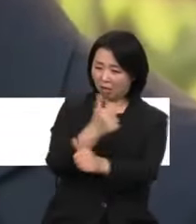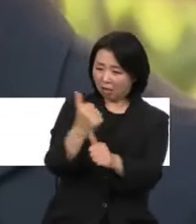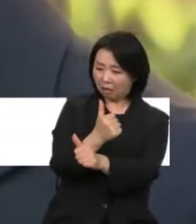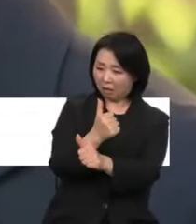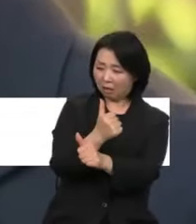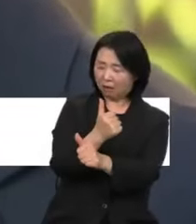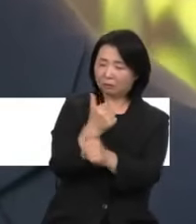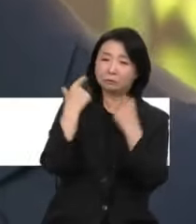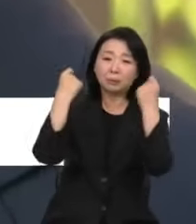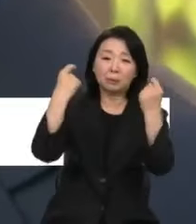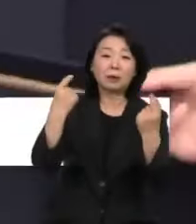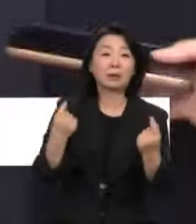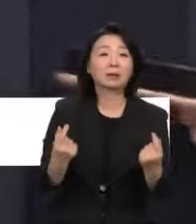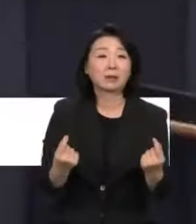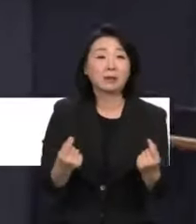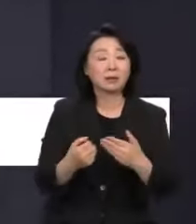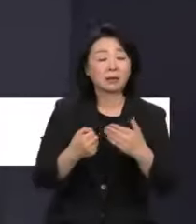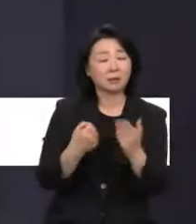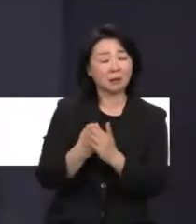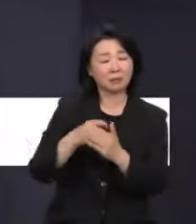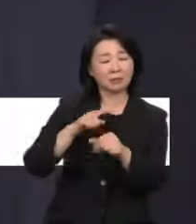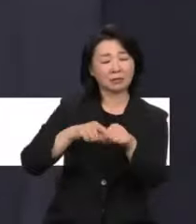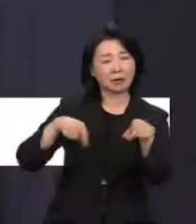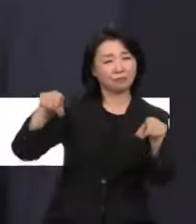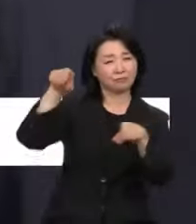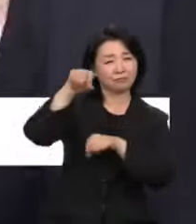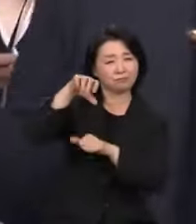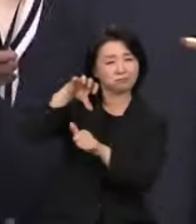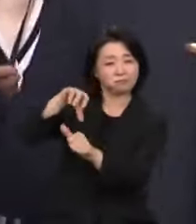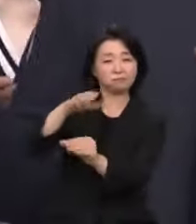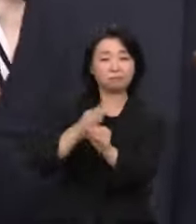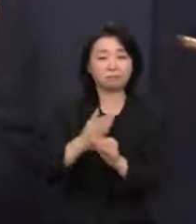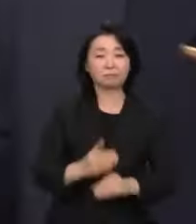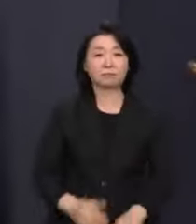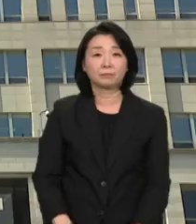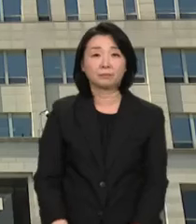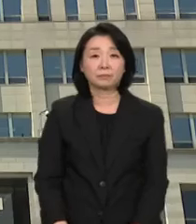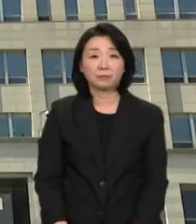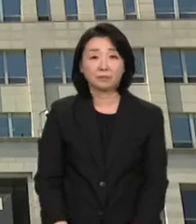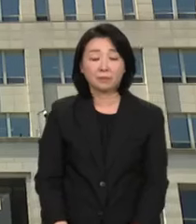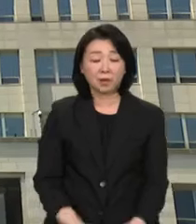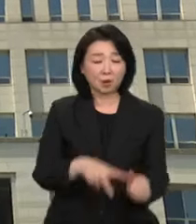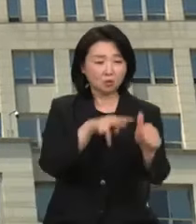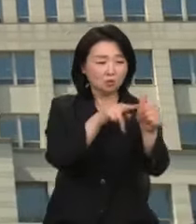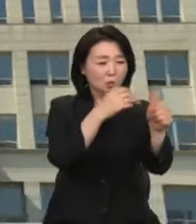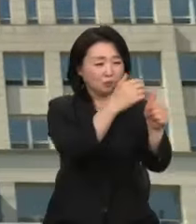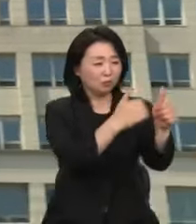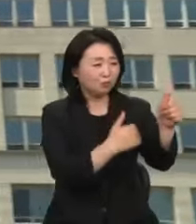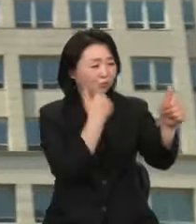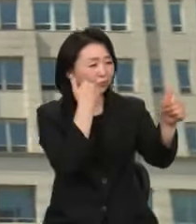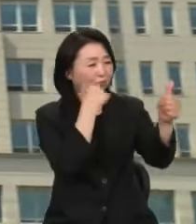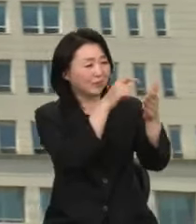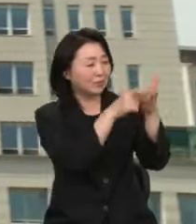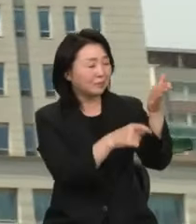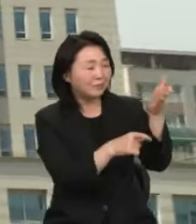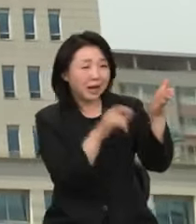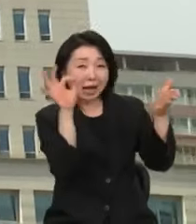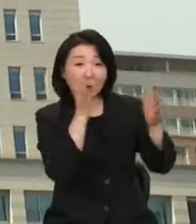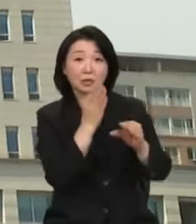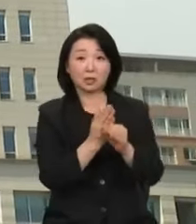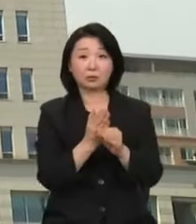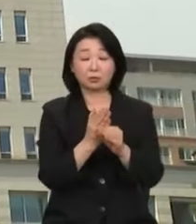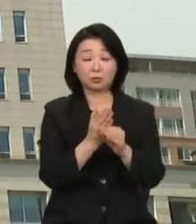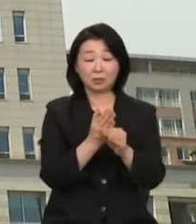가운데 시간을 끌수록 압박도 커지고 있는 상황입니다. 검증 후보군을 넓히고 있는 걸로 알려진 가운데 인사